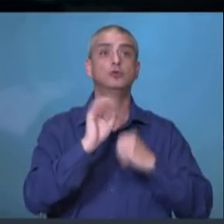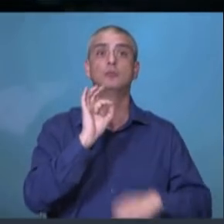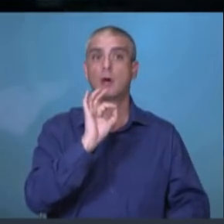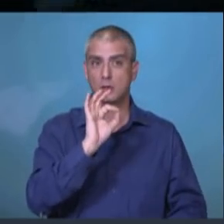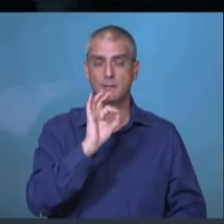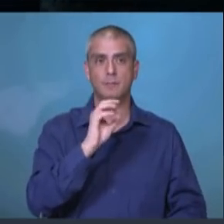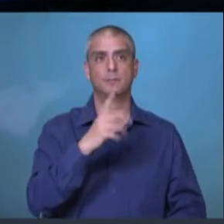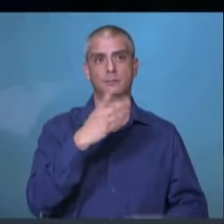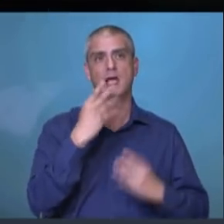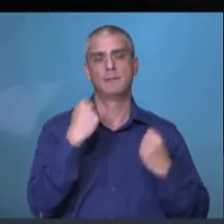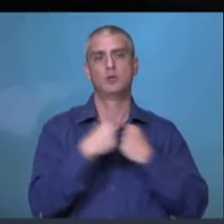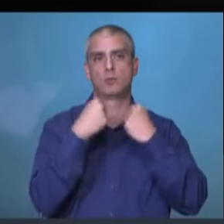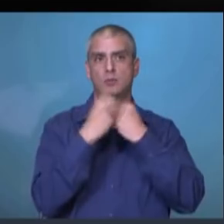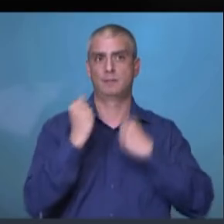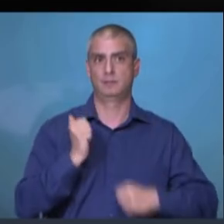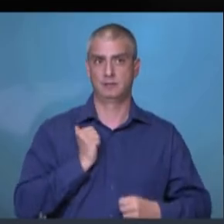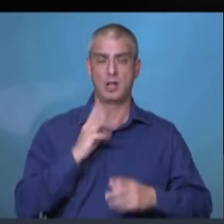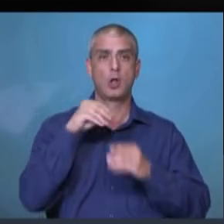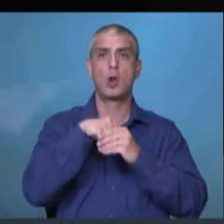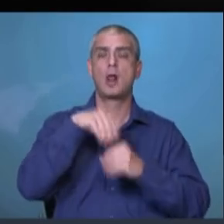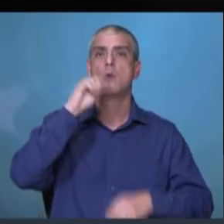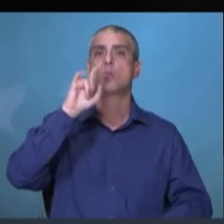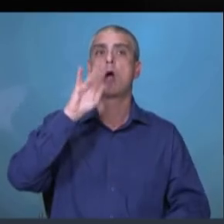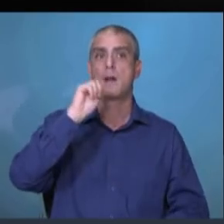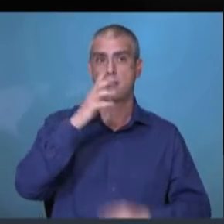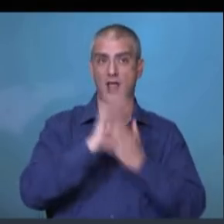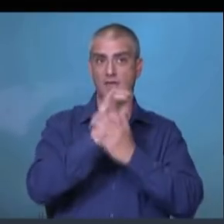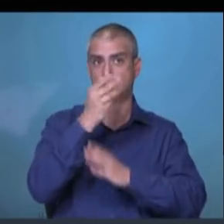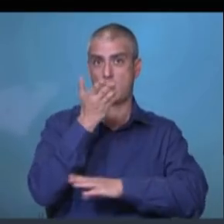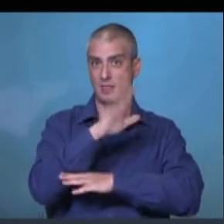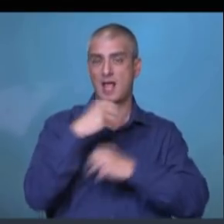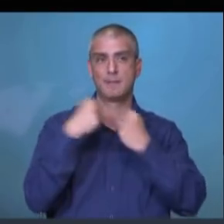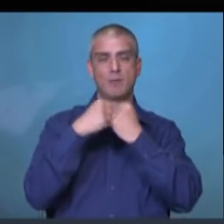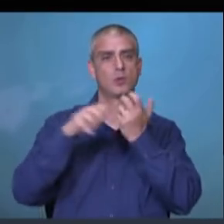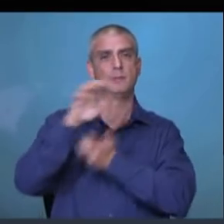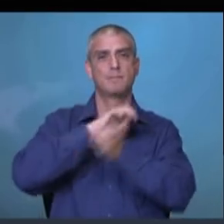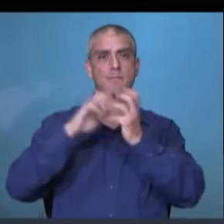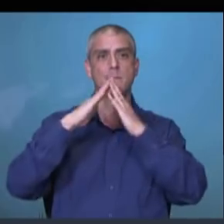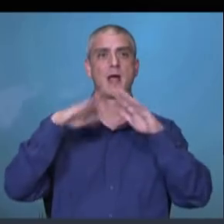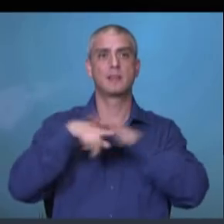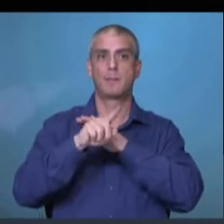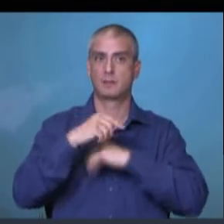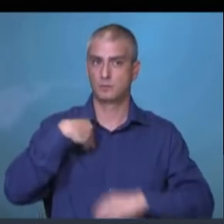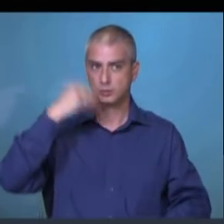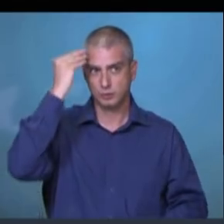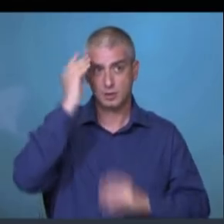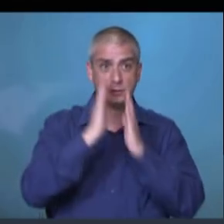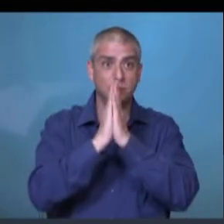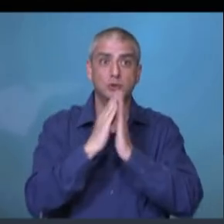נהרגו באימותים עם צה"ל, בהם גם מוחמד, שחברו נהרג באימותים במחנה הפליטים. אזכרו אנכ טלבת